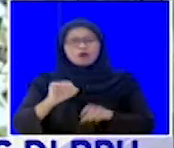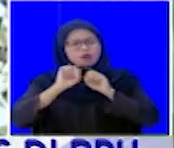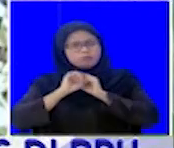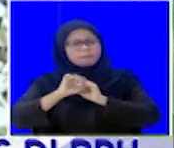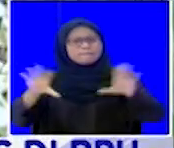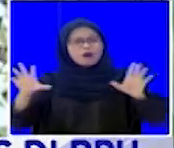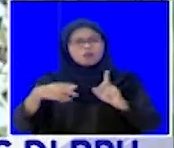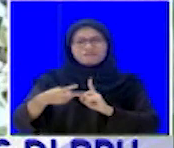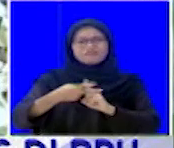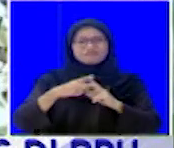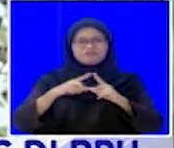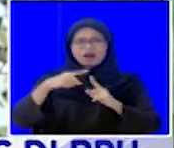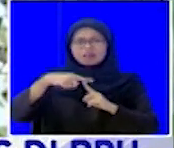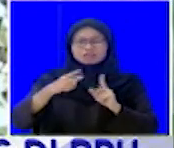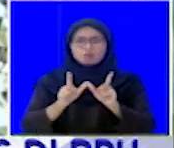tentang kebolehan